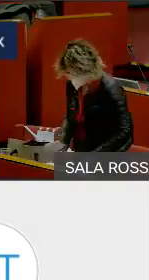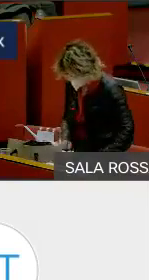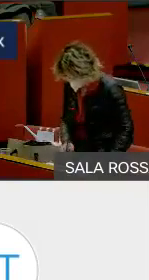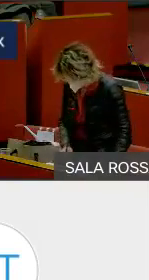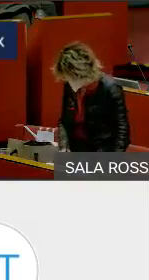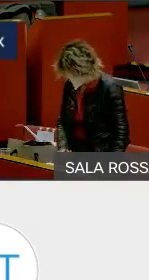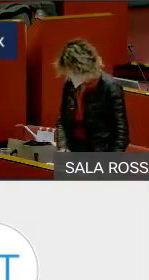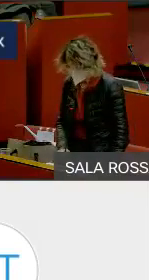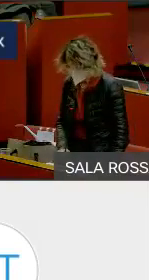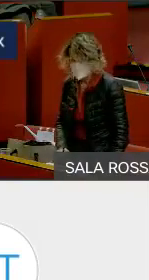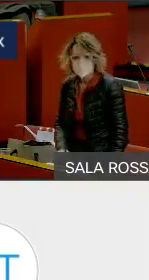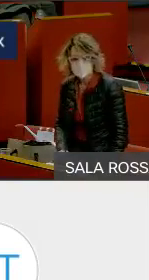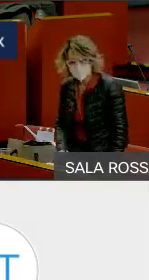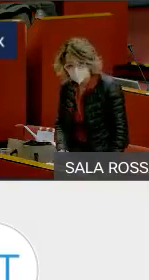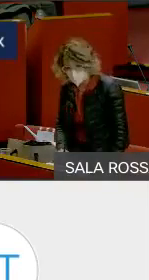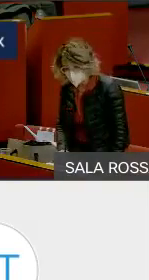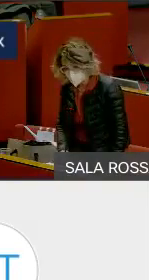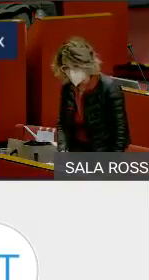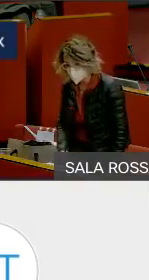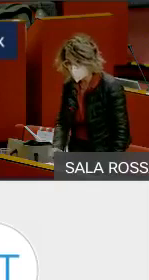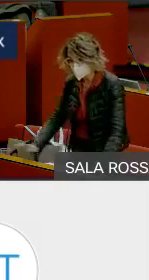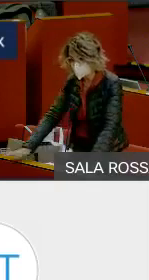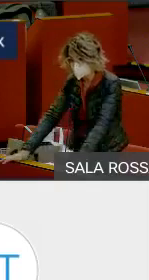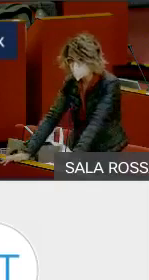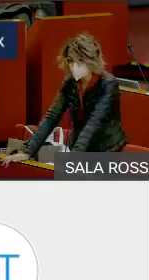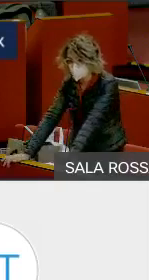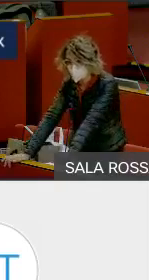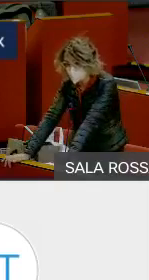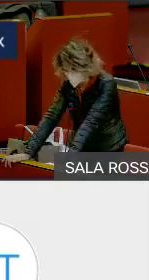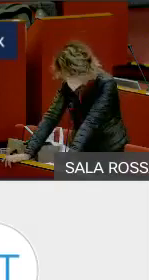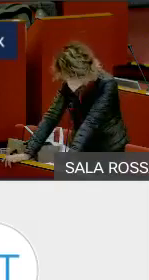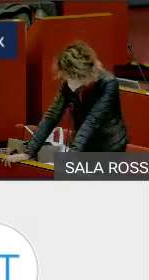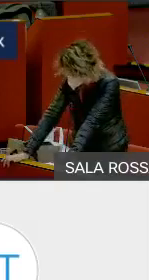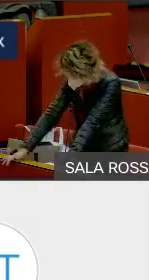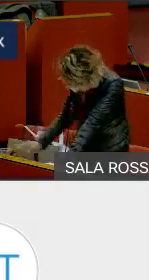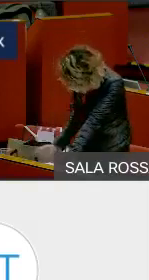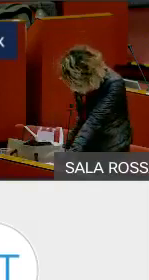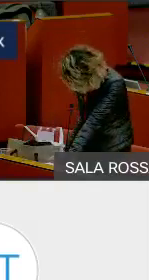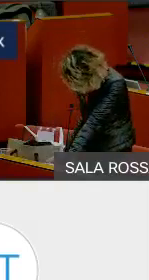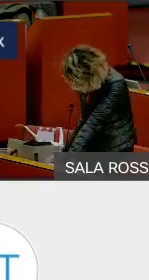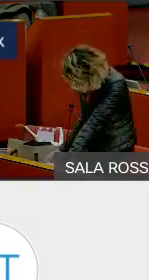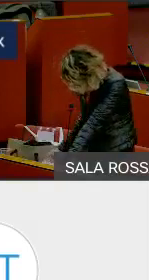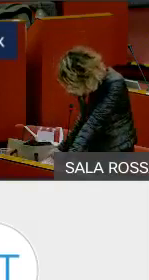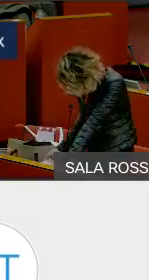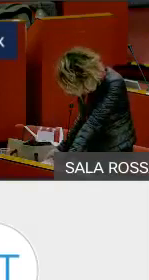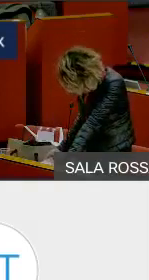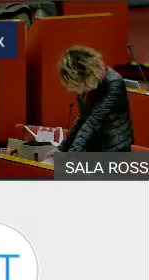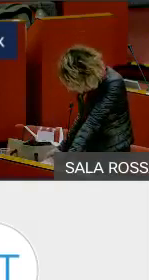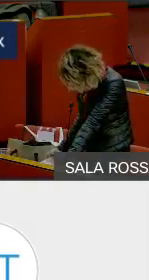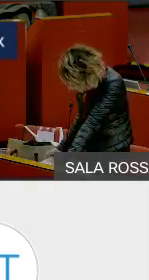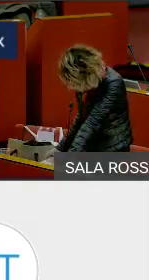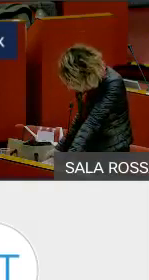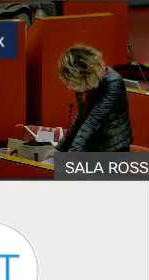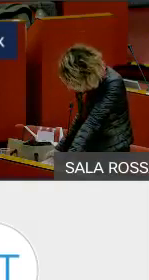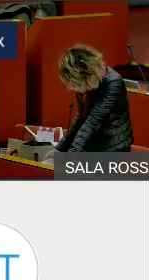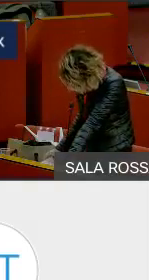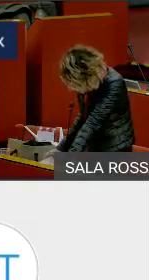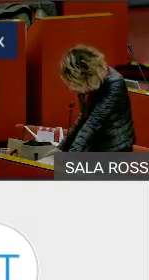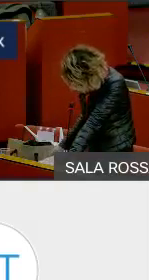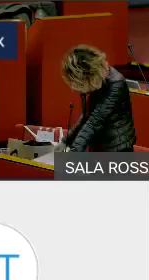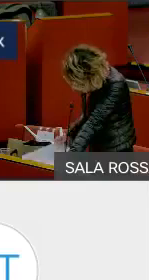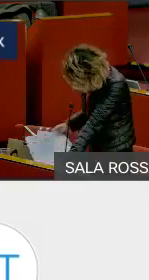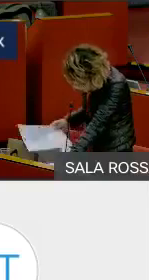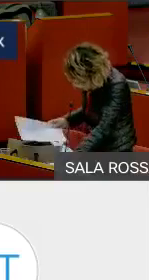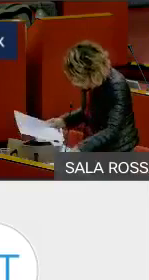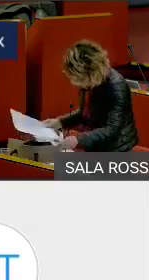responsabilità guardando la documentazione di tutto ciò che è elencato è scritto ed è messo